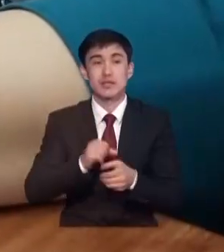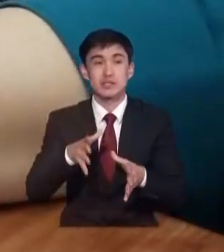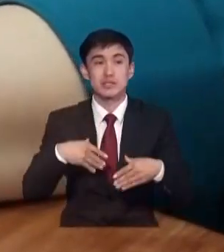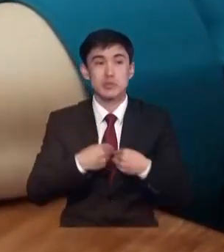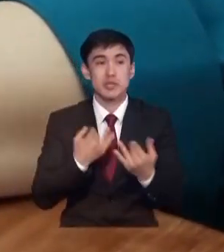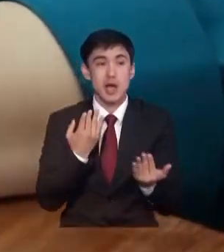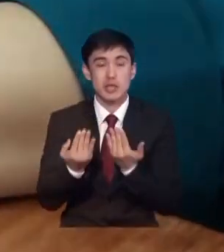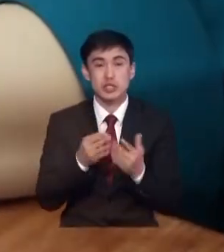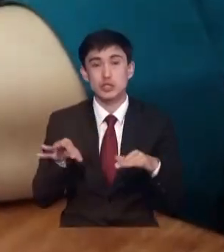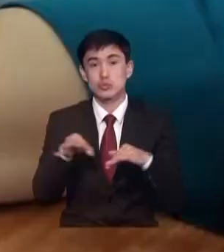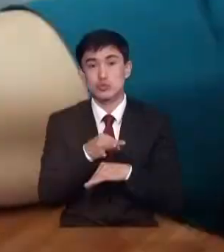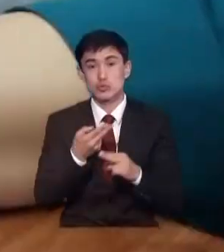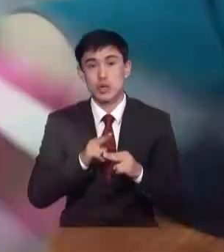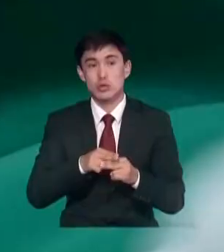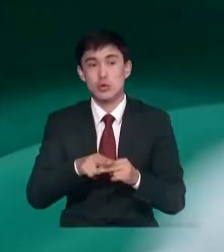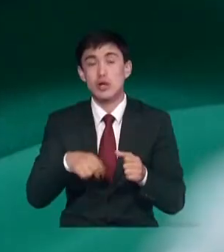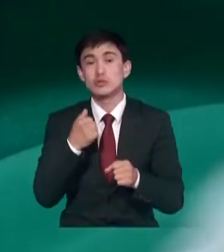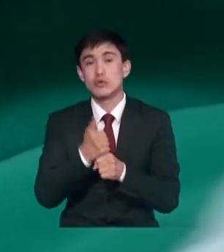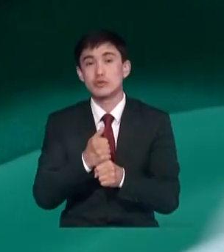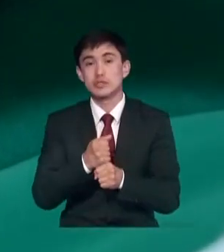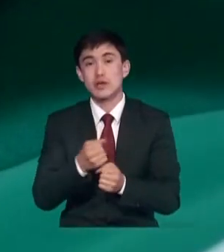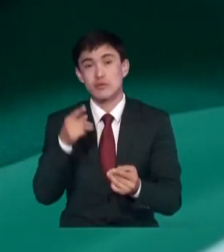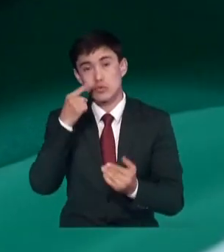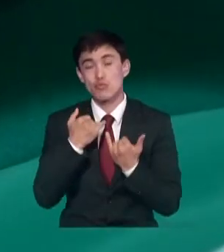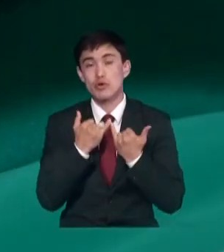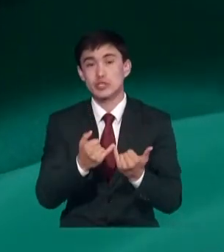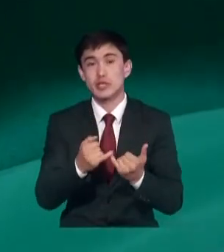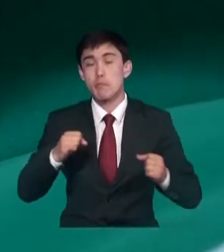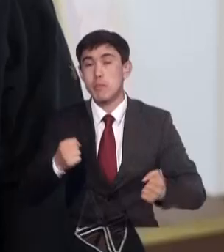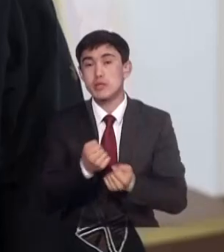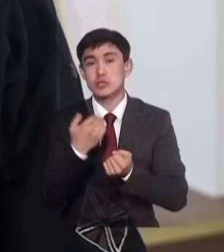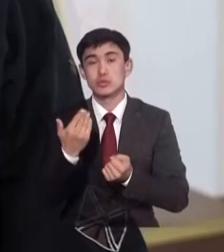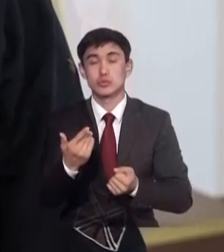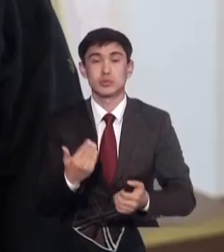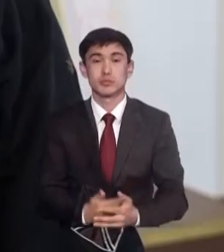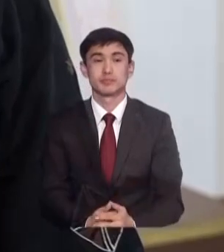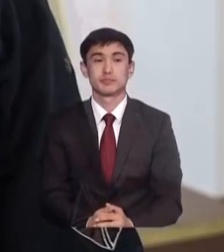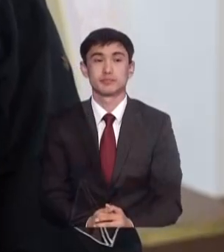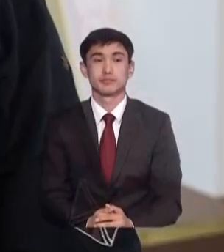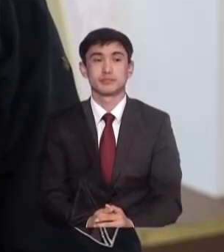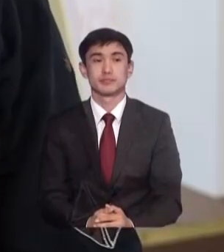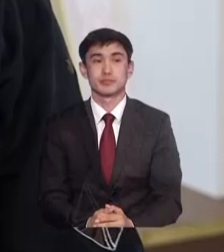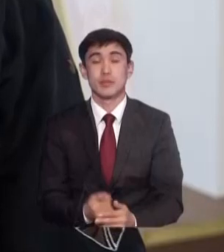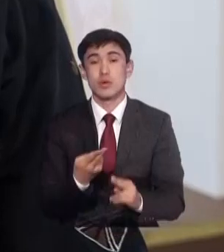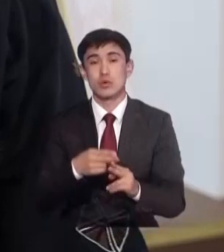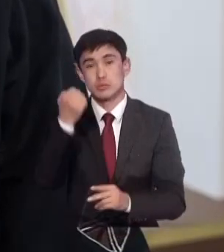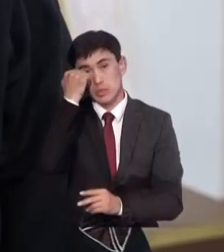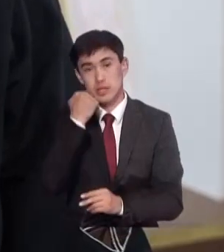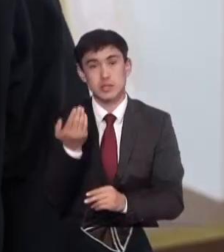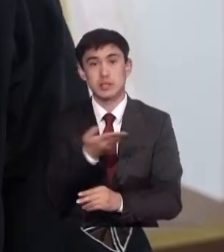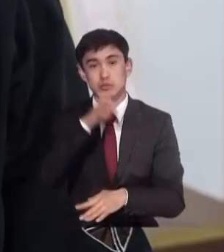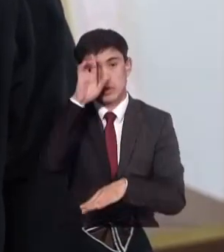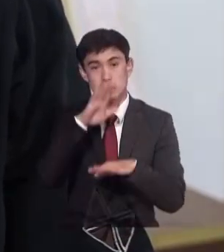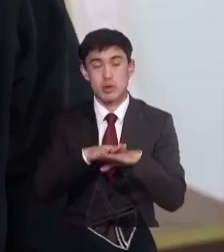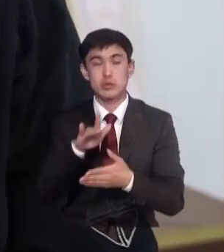это их отношения с мужем, которые основываются на взаимоуважении и поддержке. Очень благодарна нашему